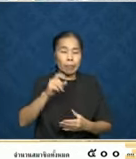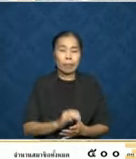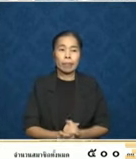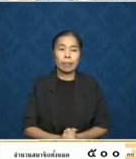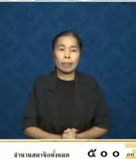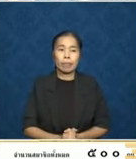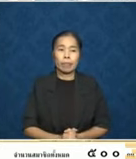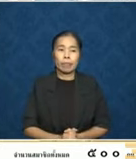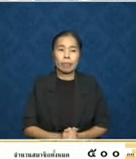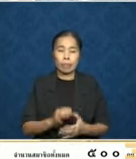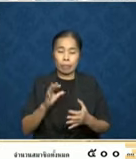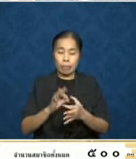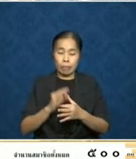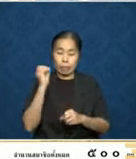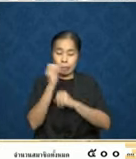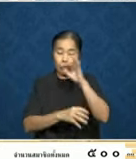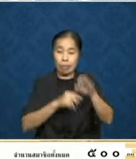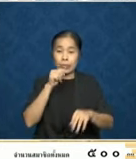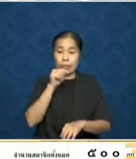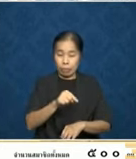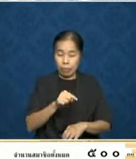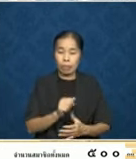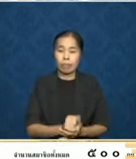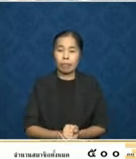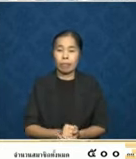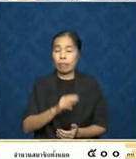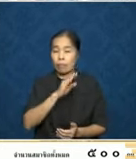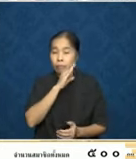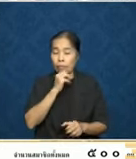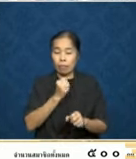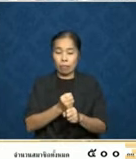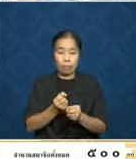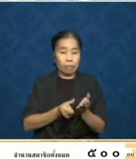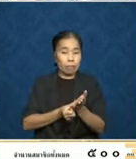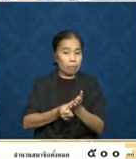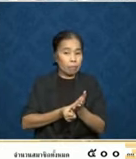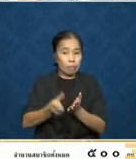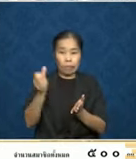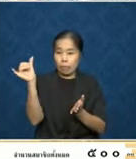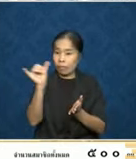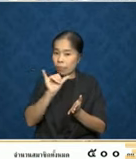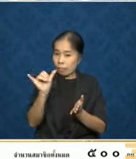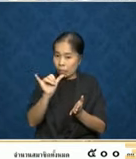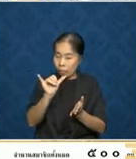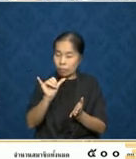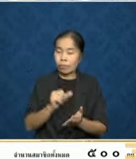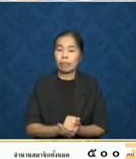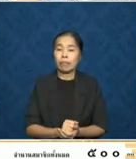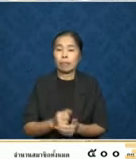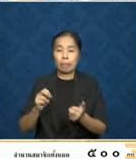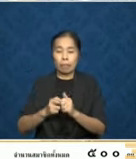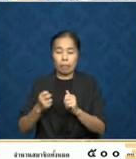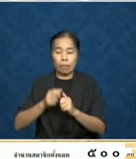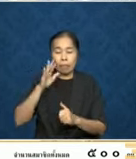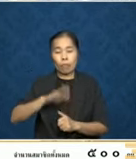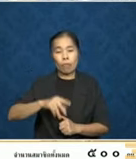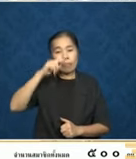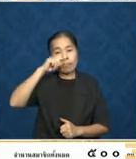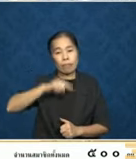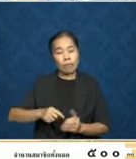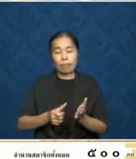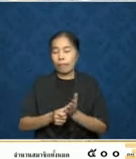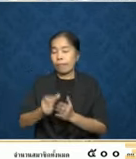รื่องของขยะเนี่ยนะครับถ้าเราไม่รีบจัดการนะครับเรื่องของปัญหาประเทศไทยจะไม่สาม